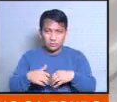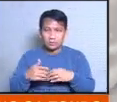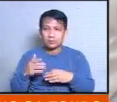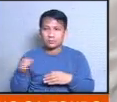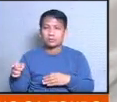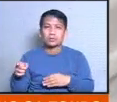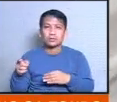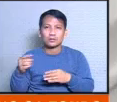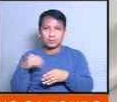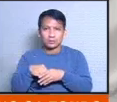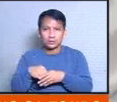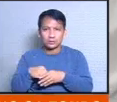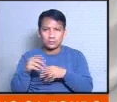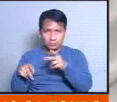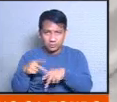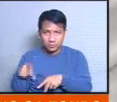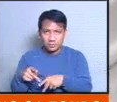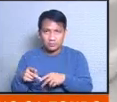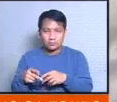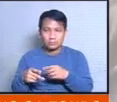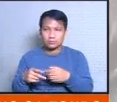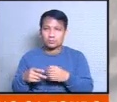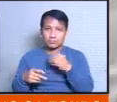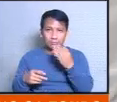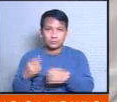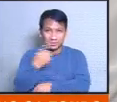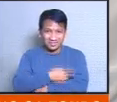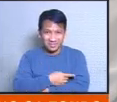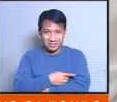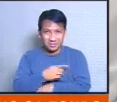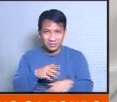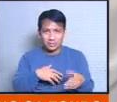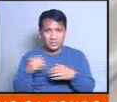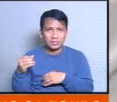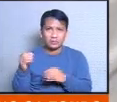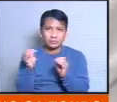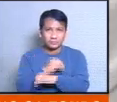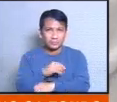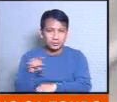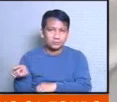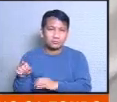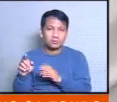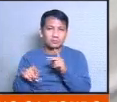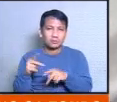na nandoon ng mga tao compared during the daytime na nasa opisina ang at